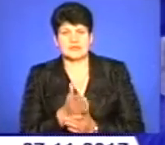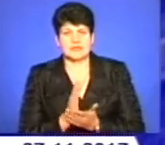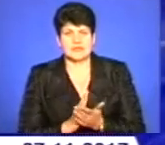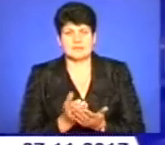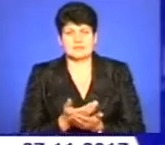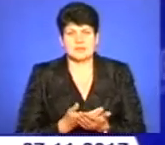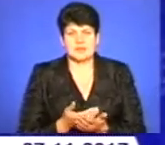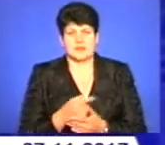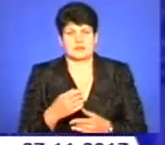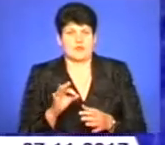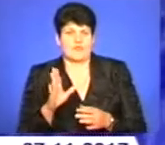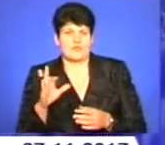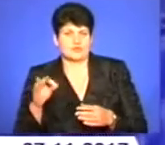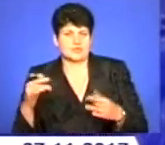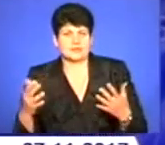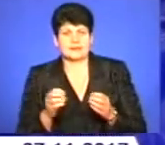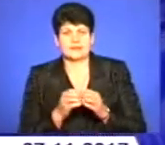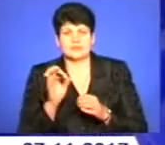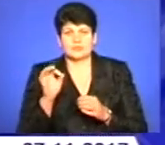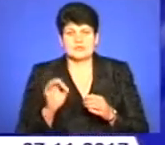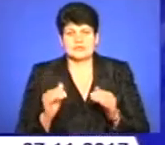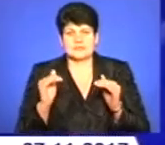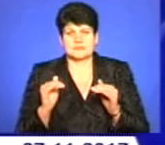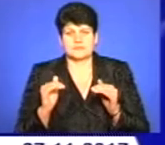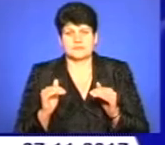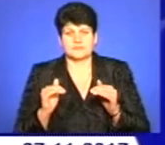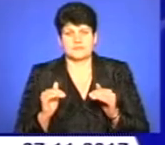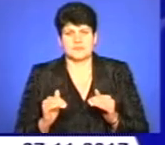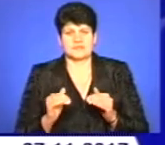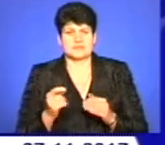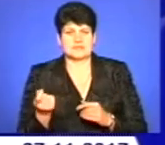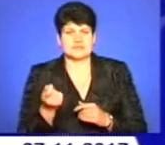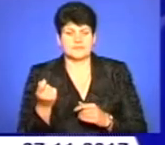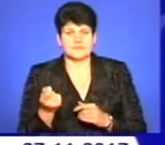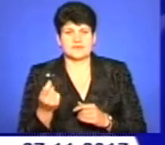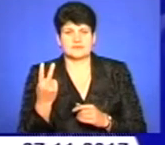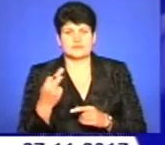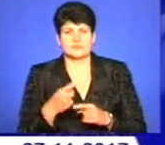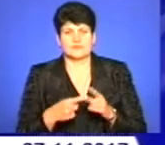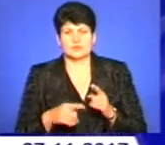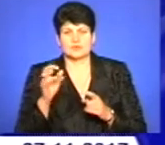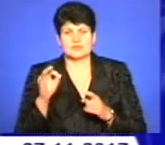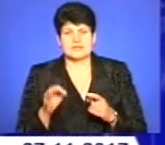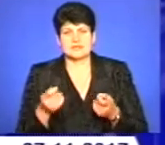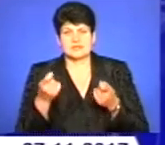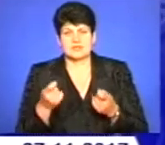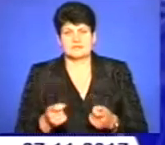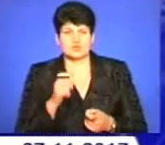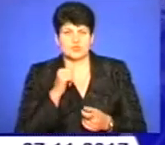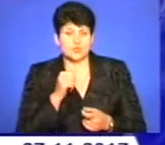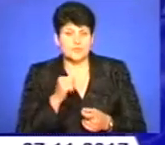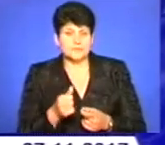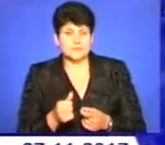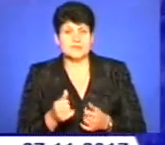овочі. Водночас майже на 10% знизилися в ціні продукти переробки зернових. На 2,5% здешевшав цукор.